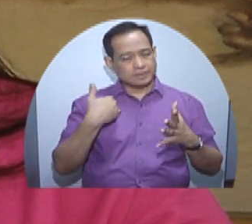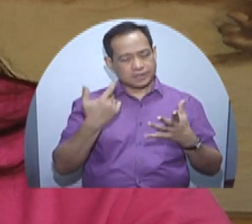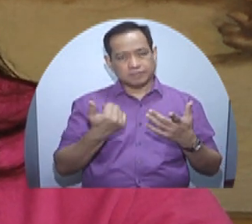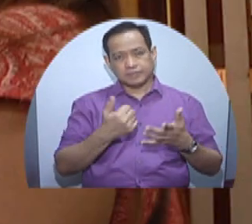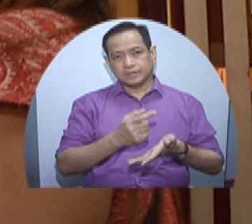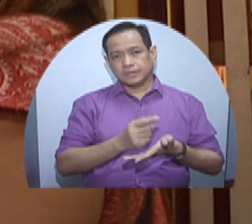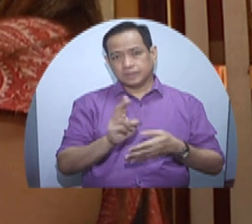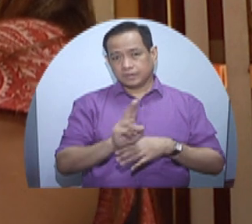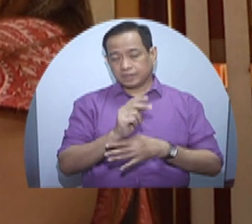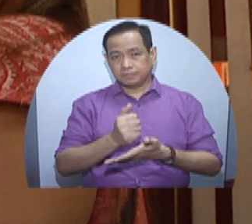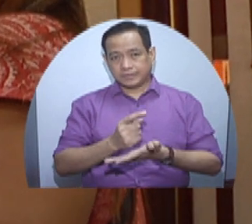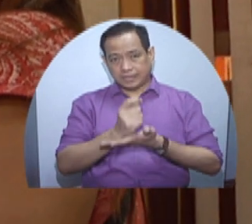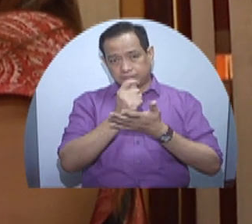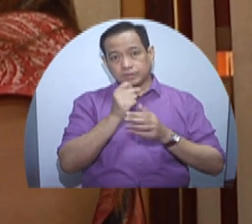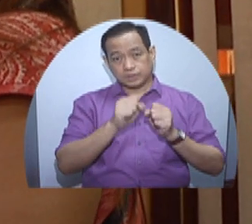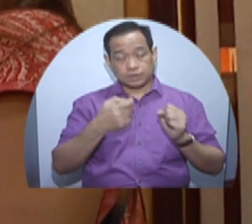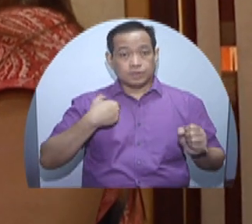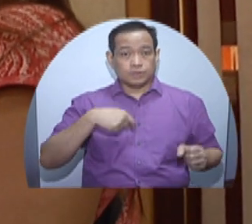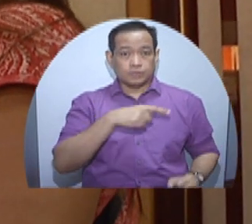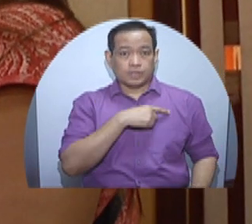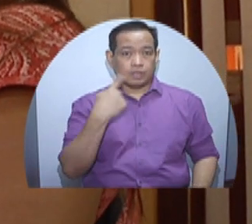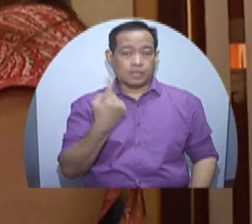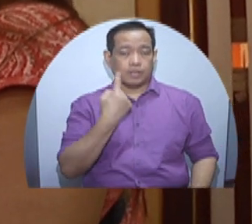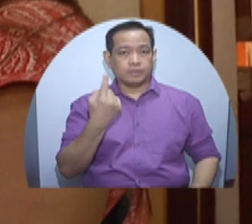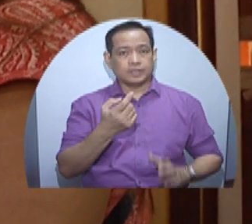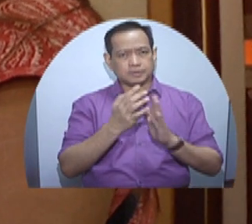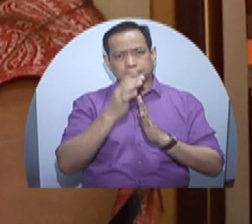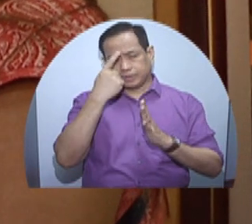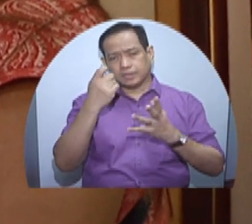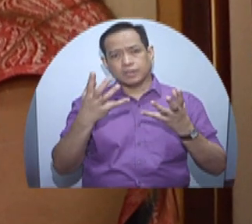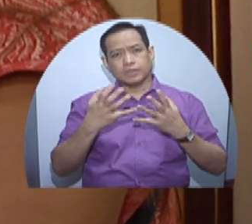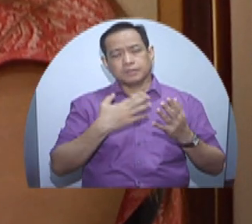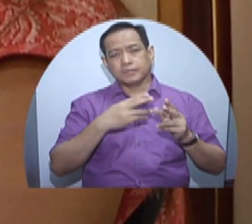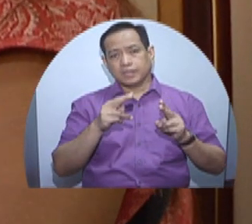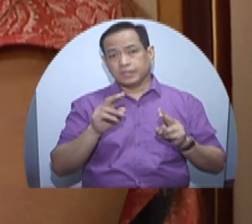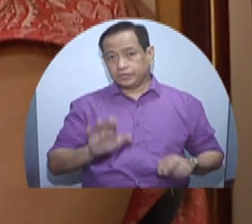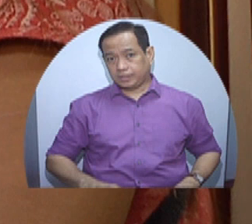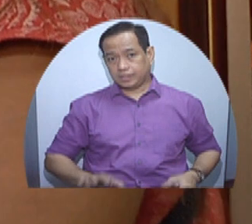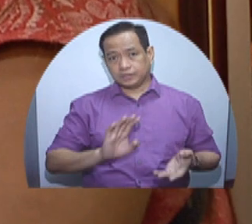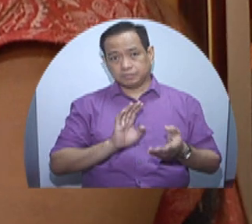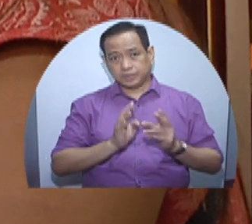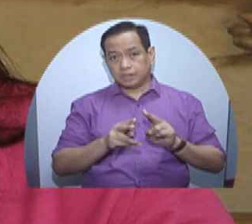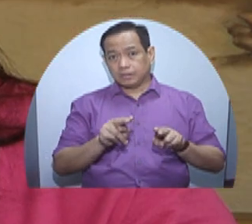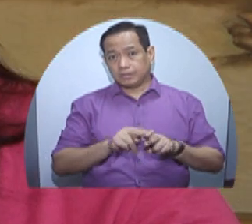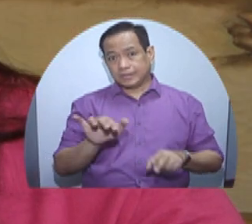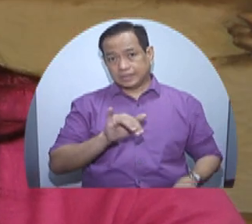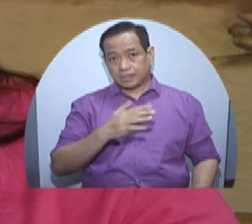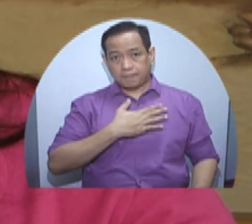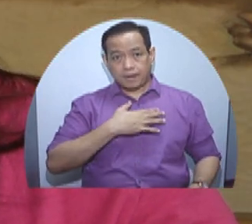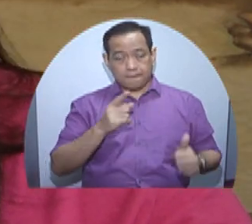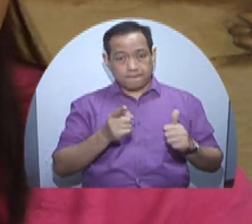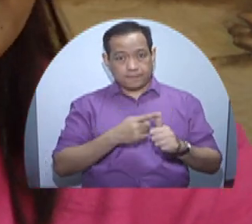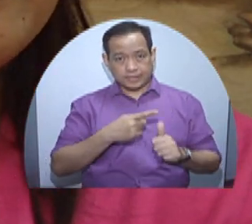sa therapy. Kaya po nagdadasal po kami palagi. Siyempre po gusto ko rin po maging normal yung anak ko, kagaya po